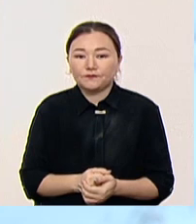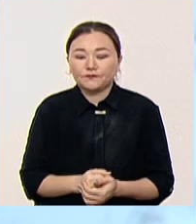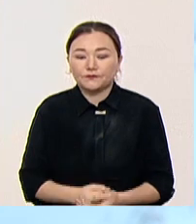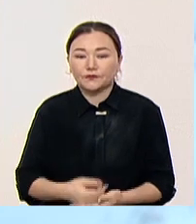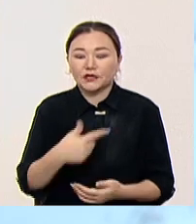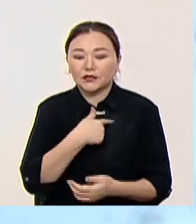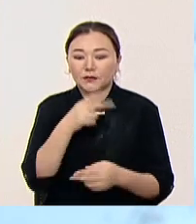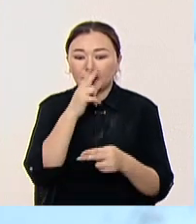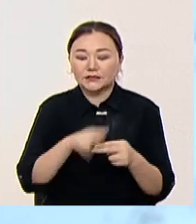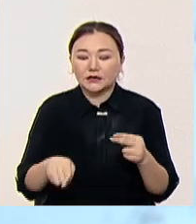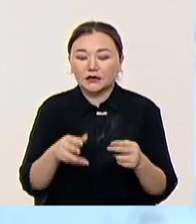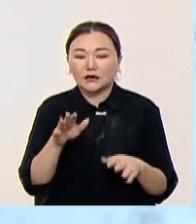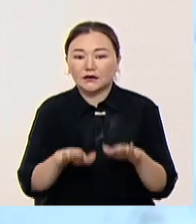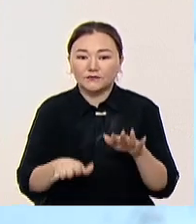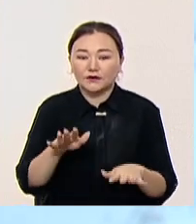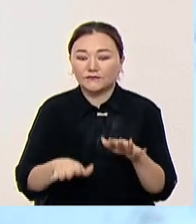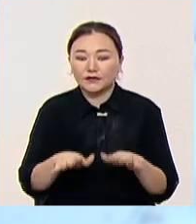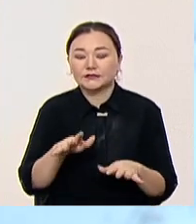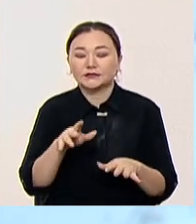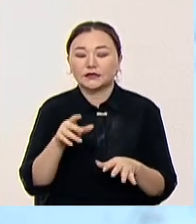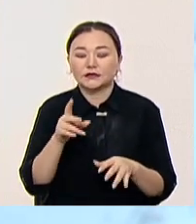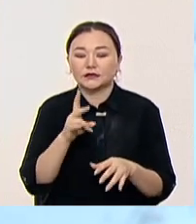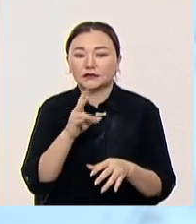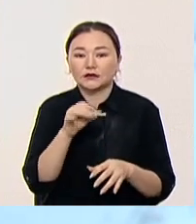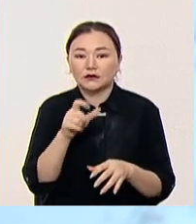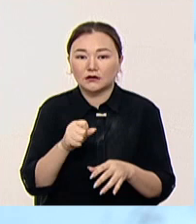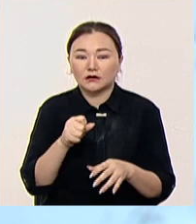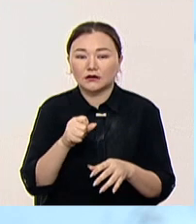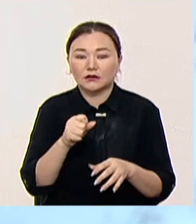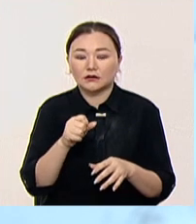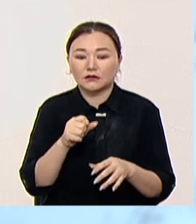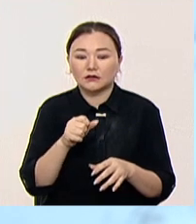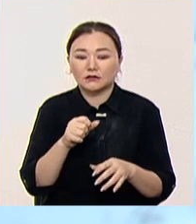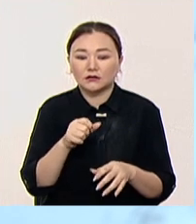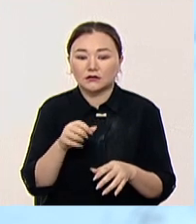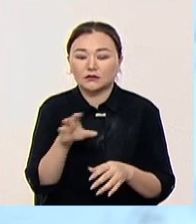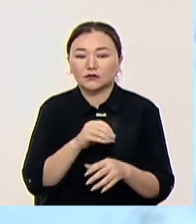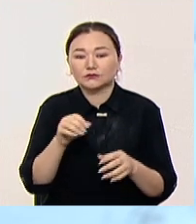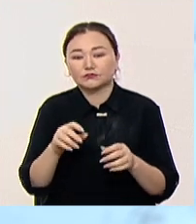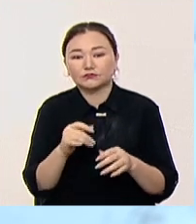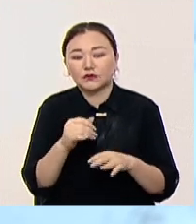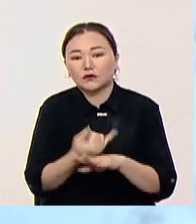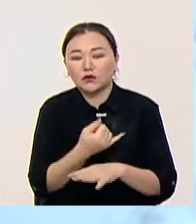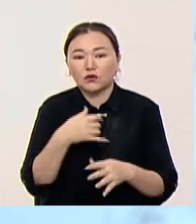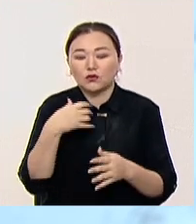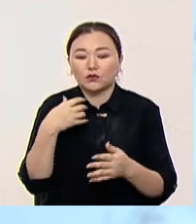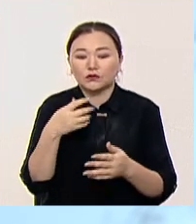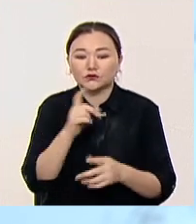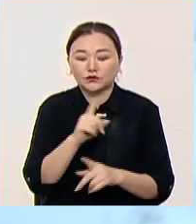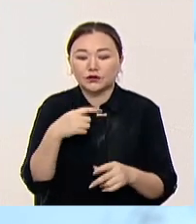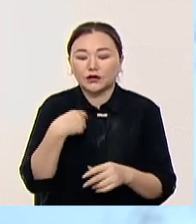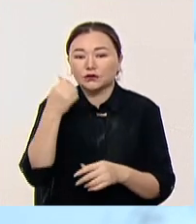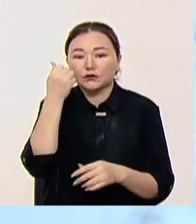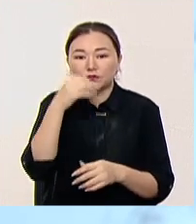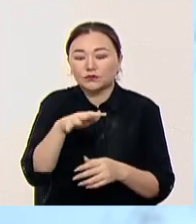я потеряла равновесие, нога как-то, то ли она подвернулась, об что-то ударилась, тупой предмет, я, честно